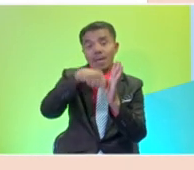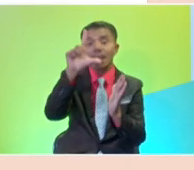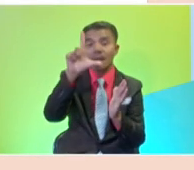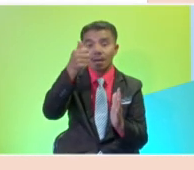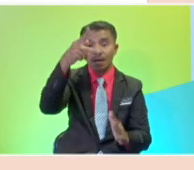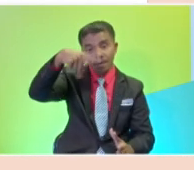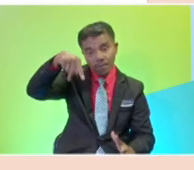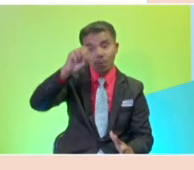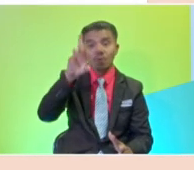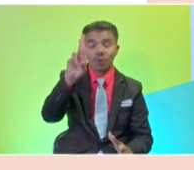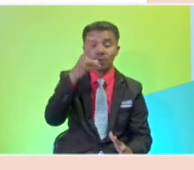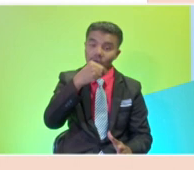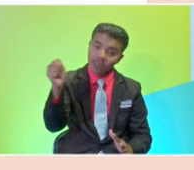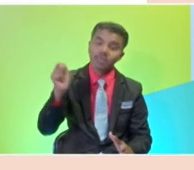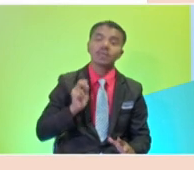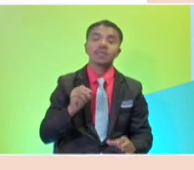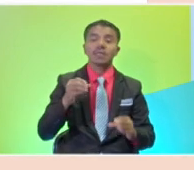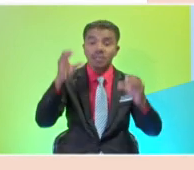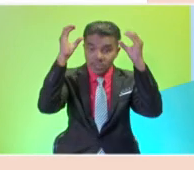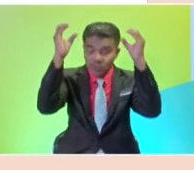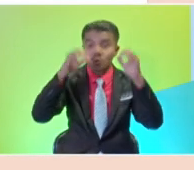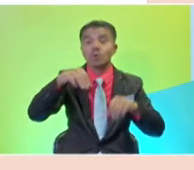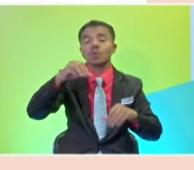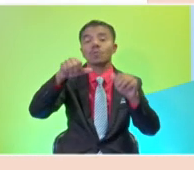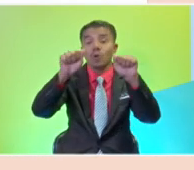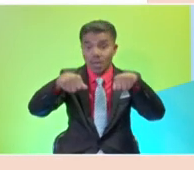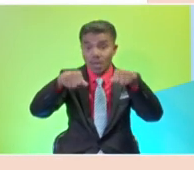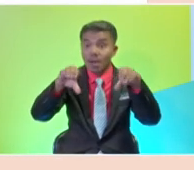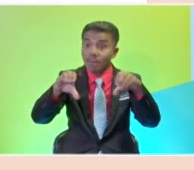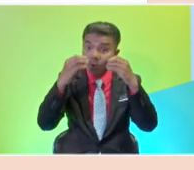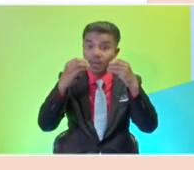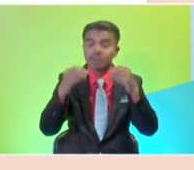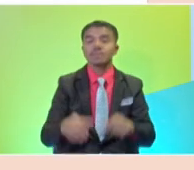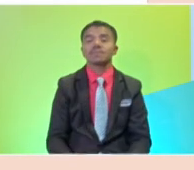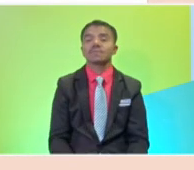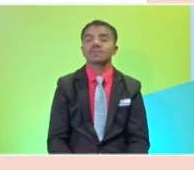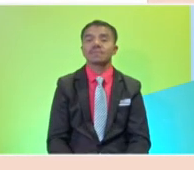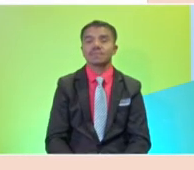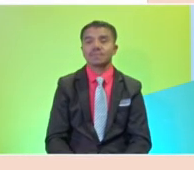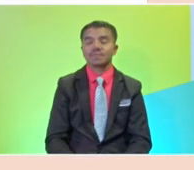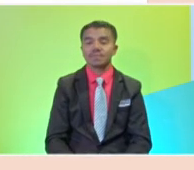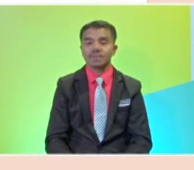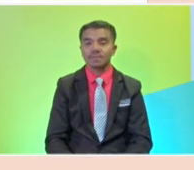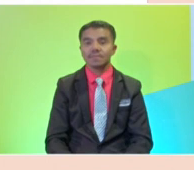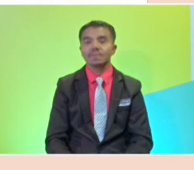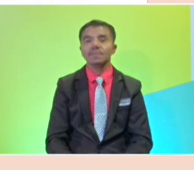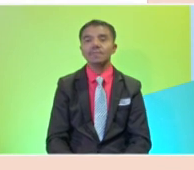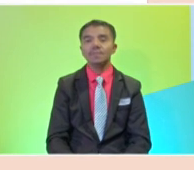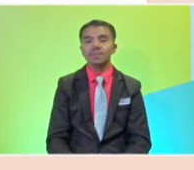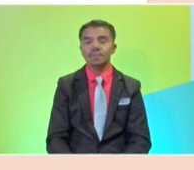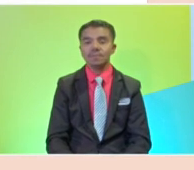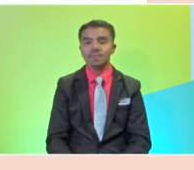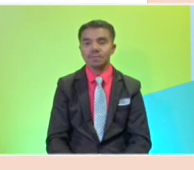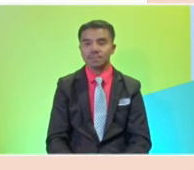perekodan jadi antara contoh ialah begini belajar kalimah kan apa yang kita belajar baca dengan betul